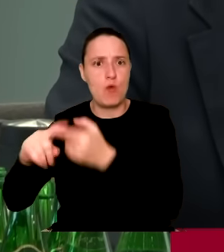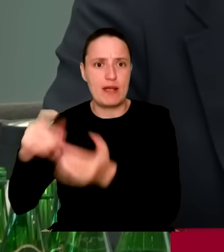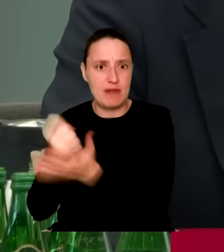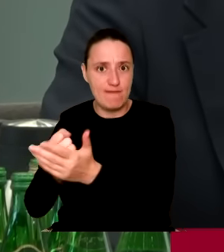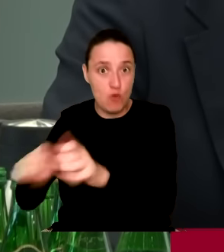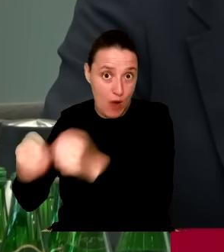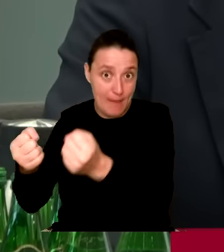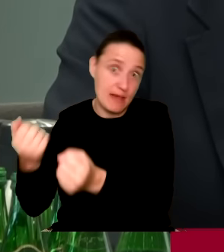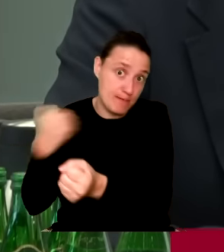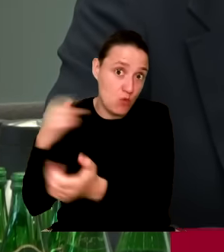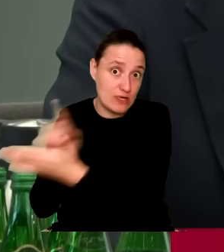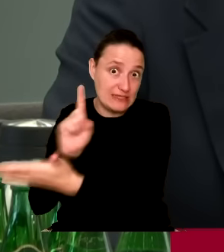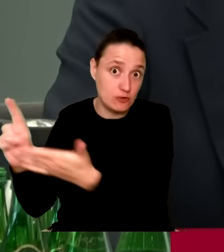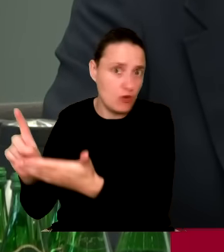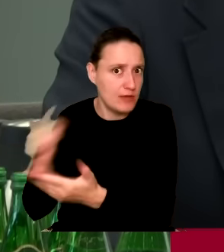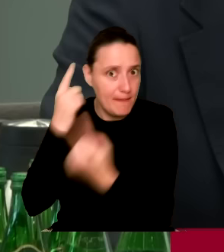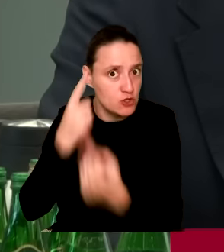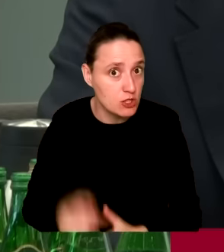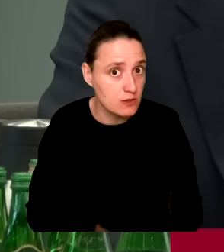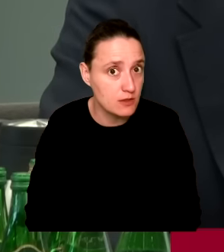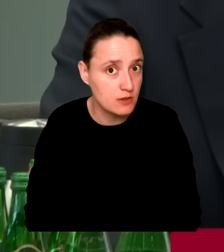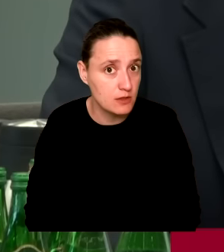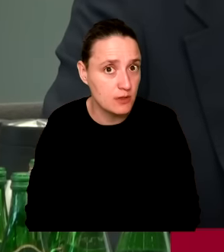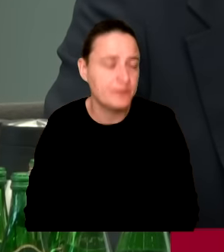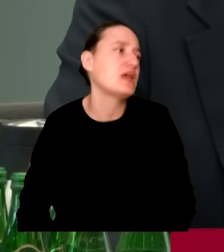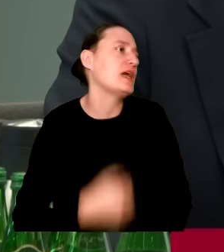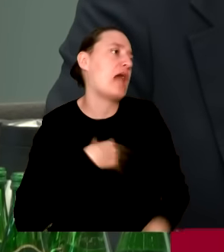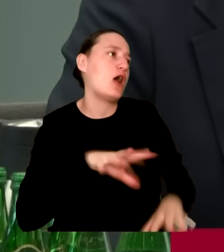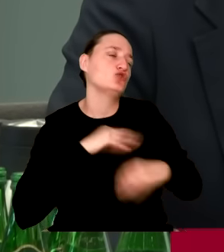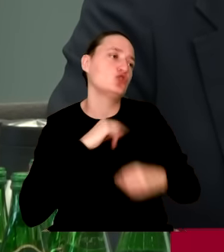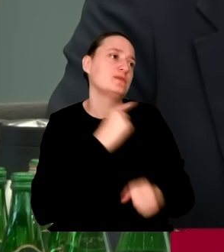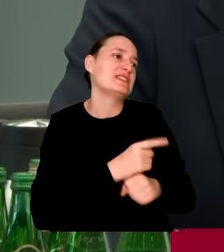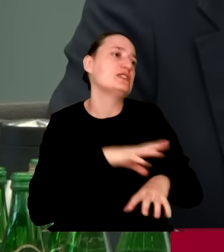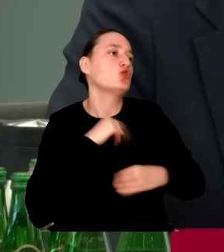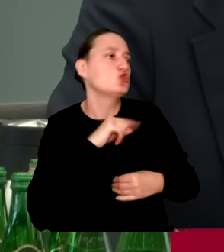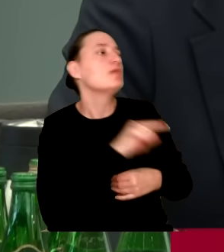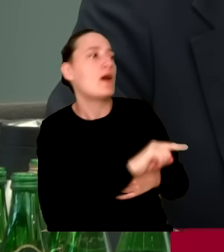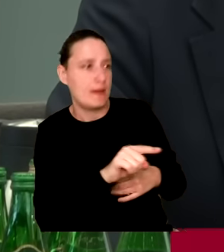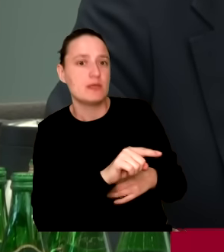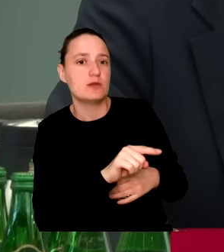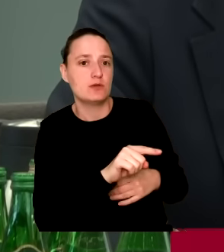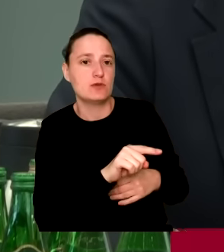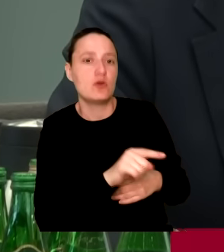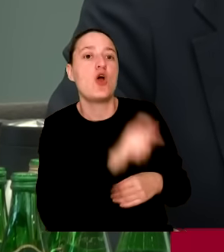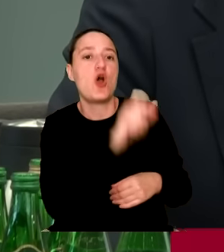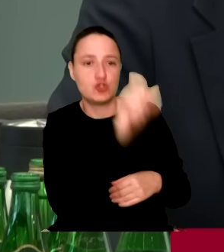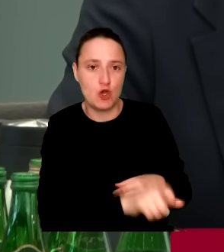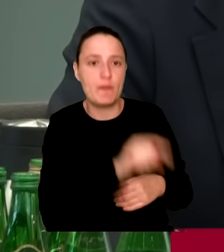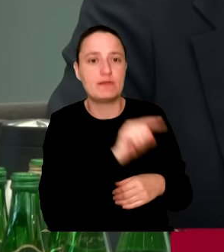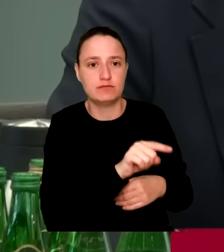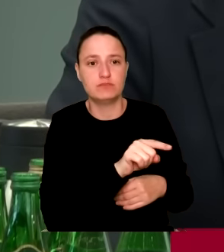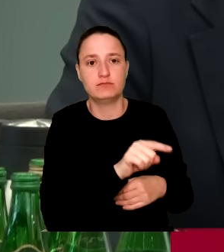prawa panie pośle ja otrzymałem te decyzję od osób które od osoby która od pana